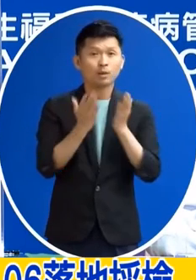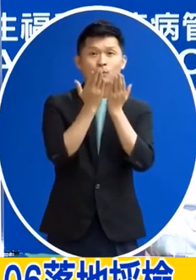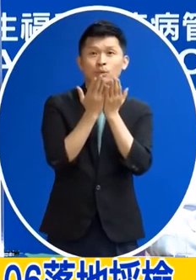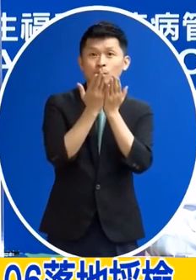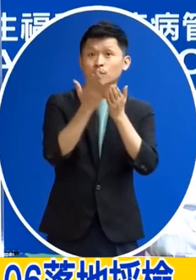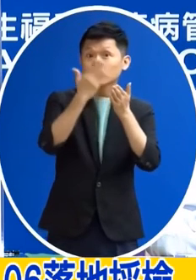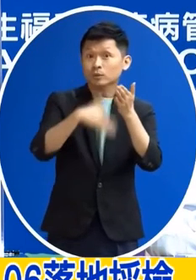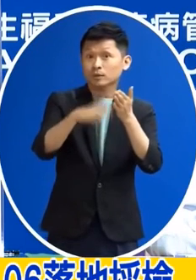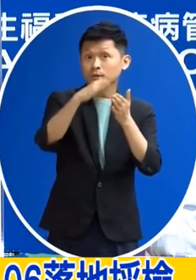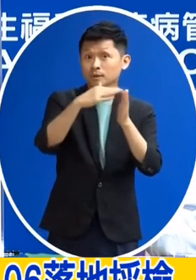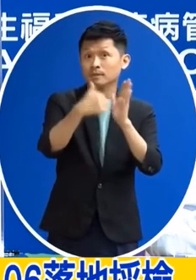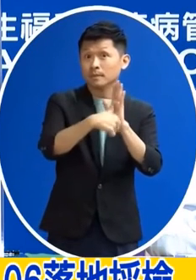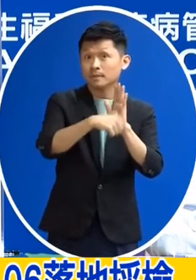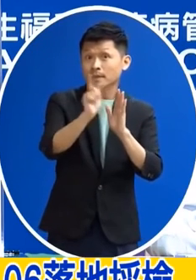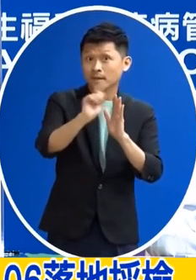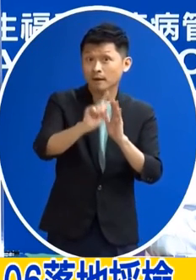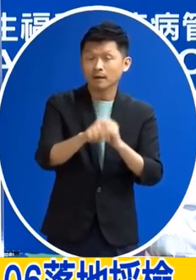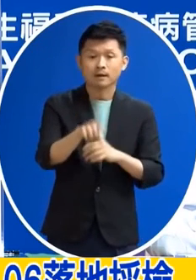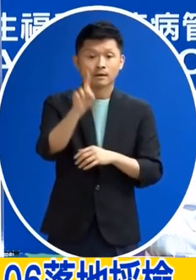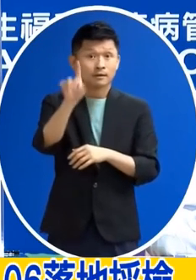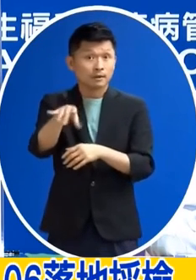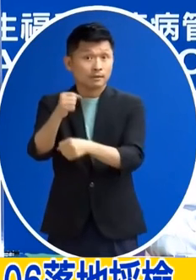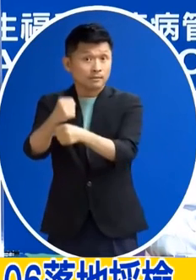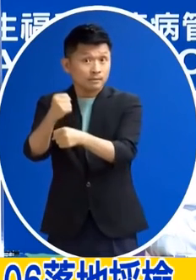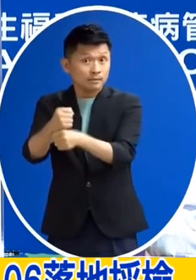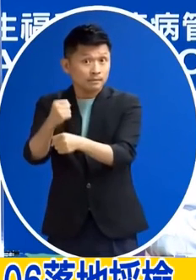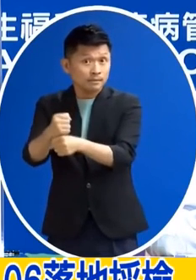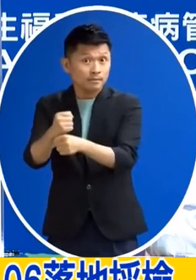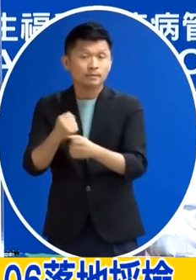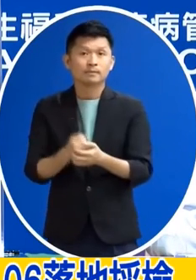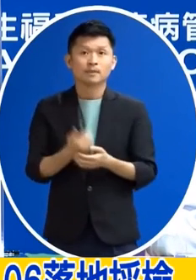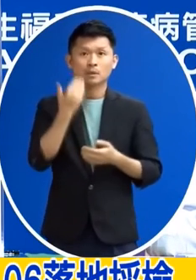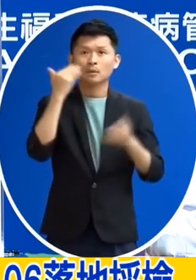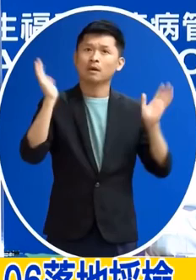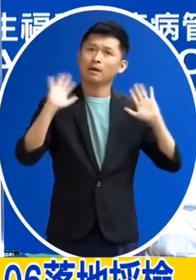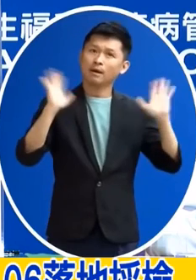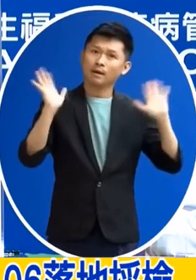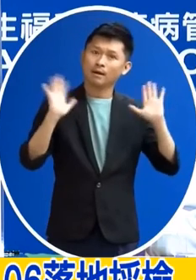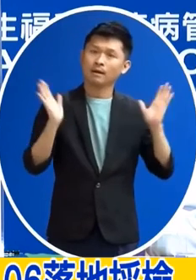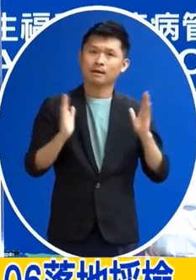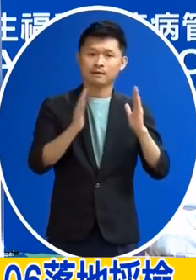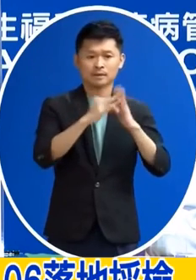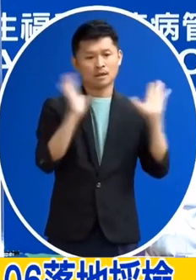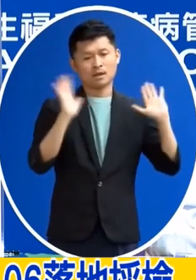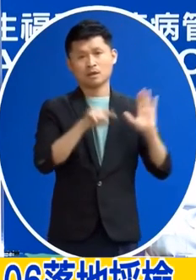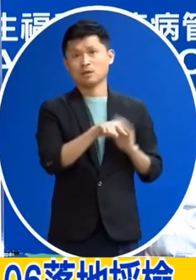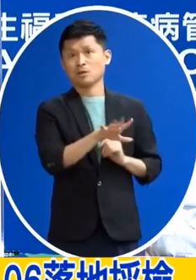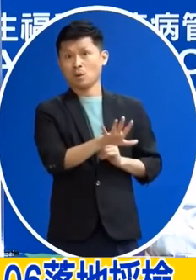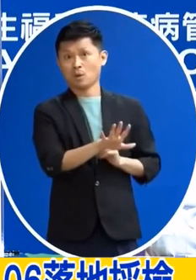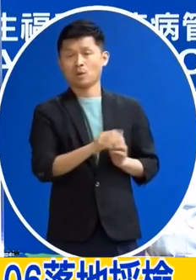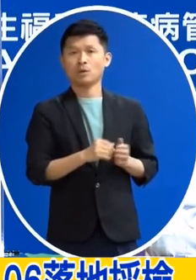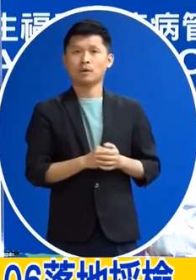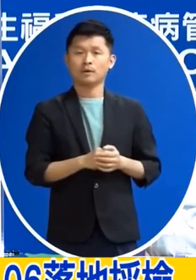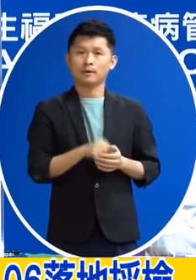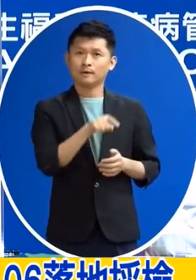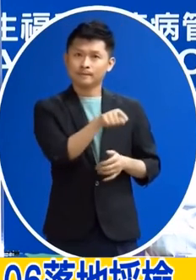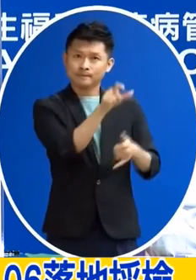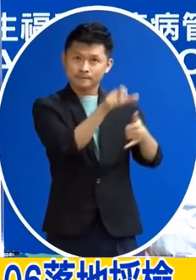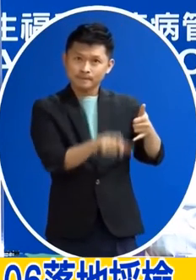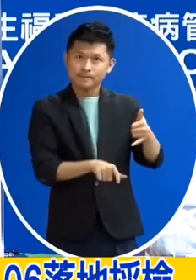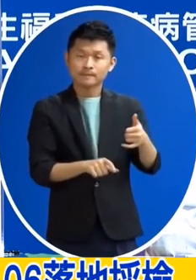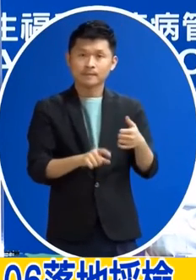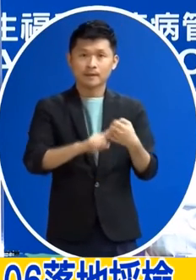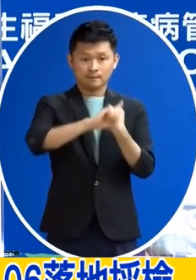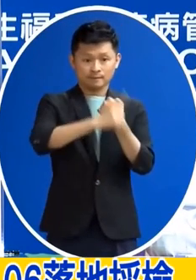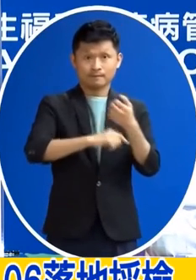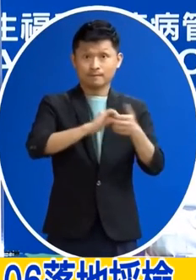哪一个学校或者在哪个地方上班，那或者小朋友的话，家里有小朋友的话，那可能要填他的一个法